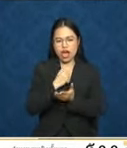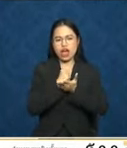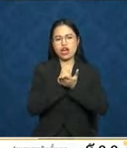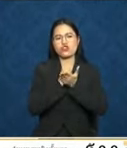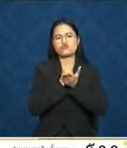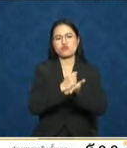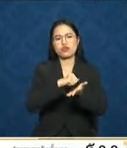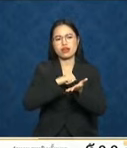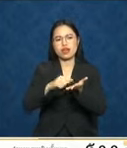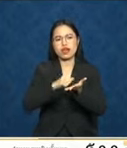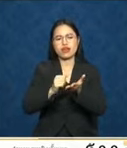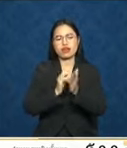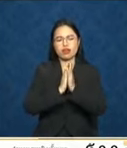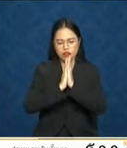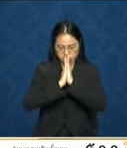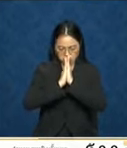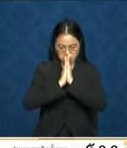ครับ